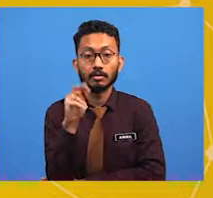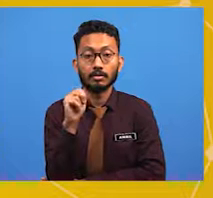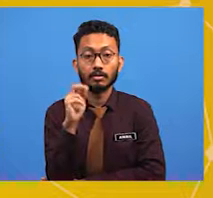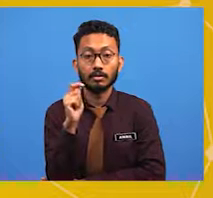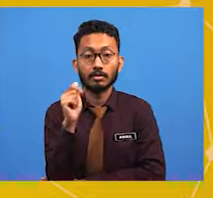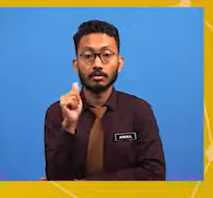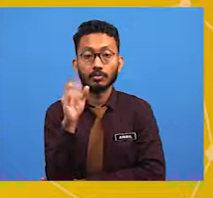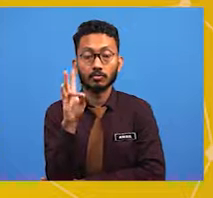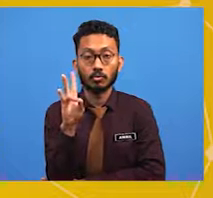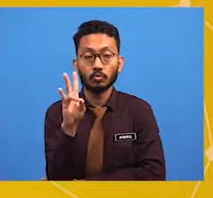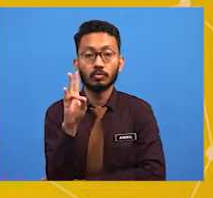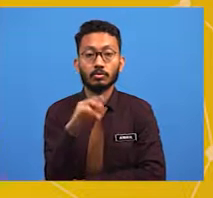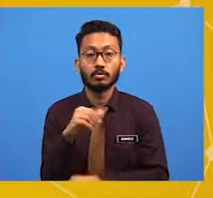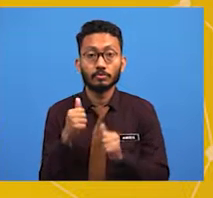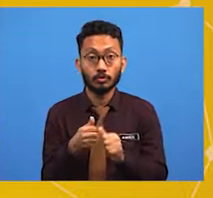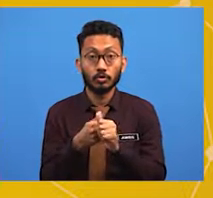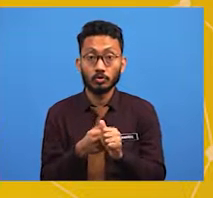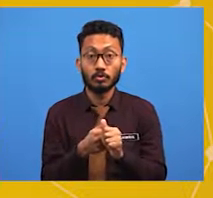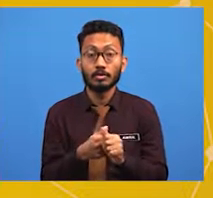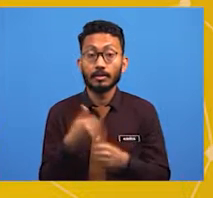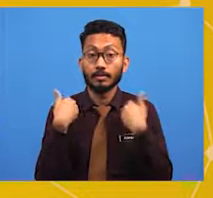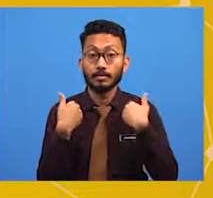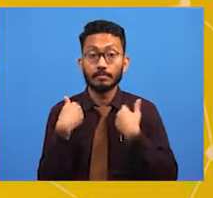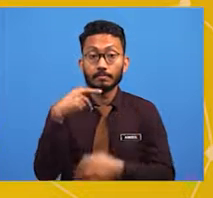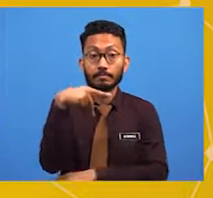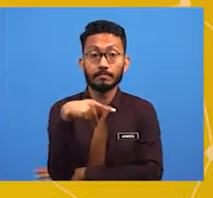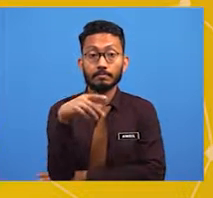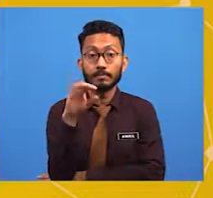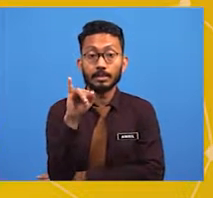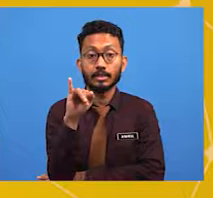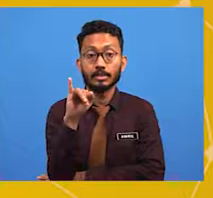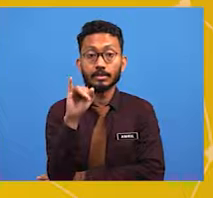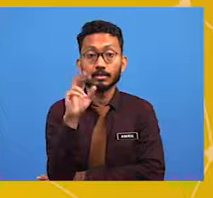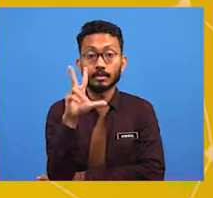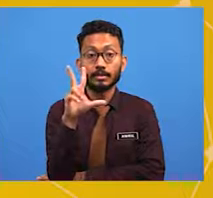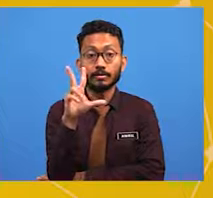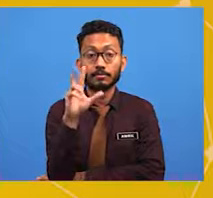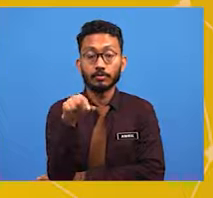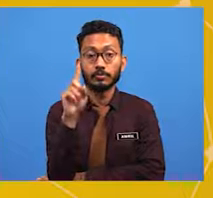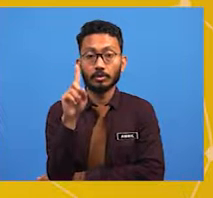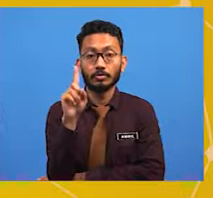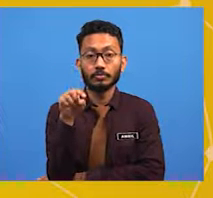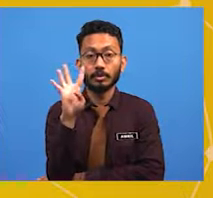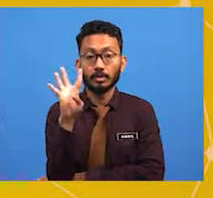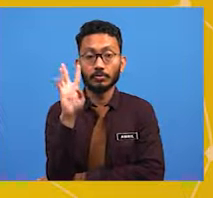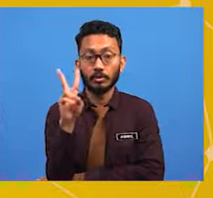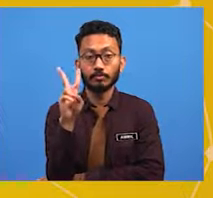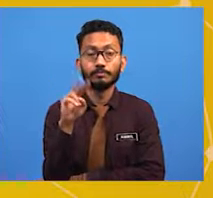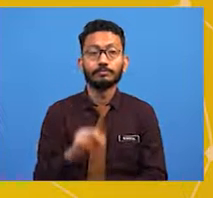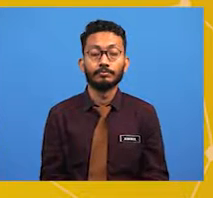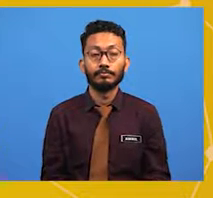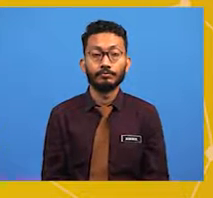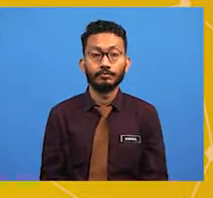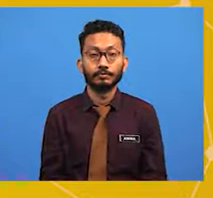Berikut merupakan contoh bagi perbezaan kedua, iaitu pi sama dengan